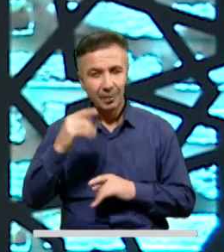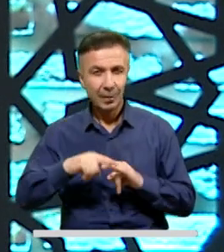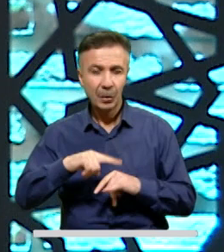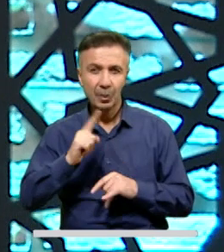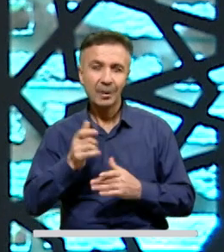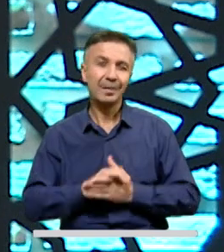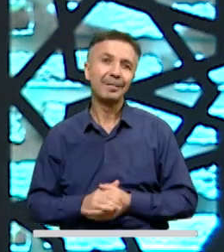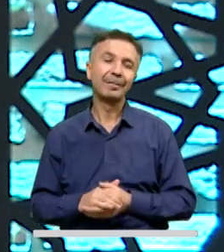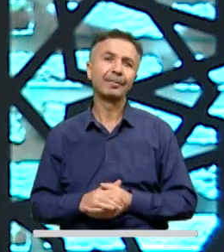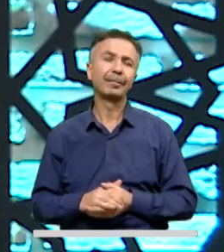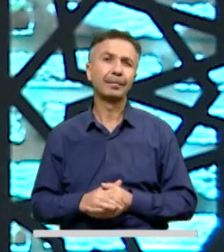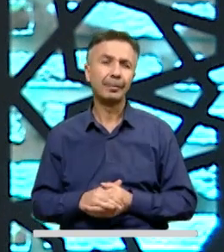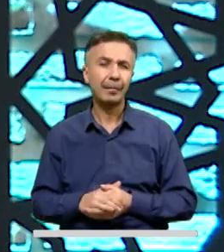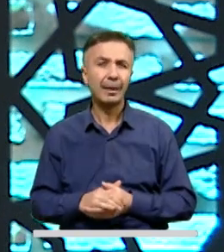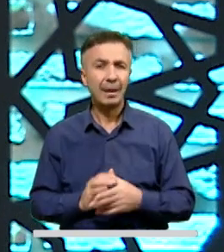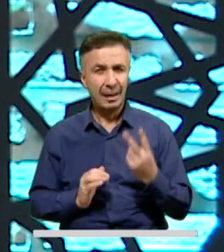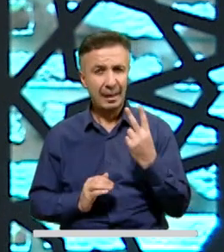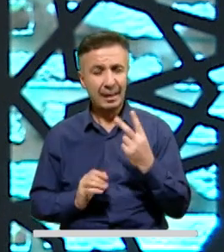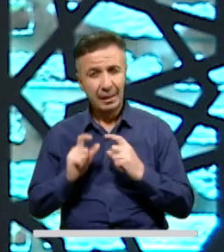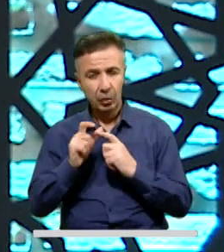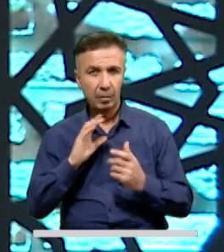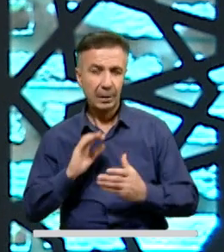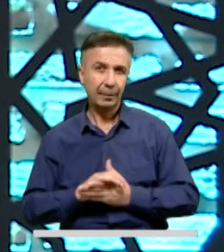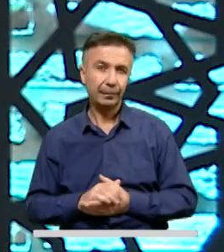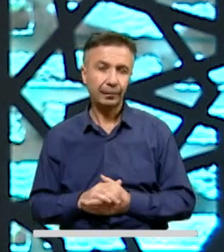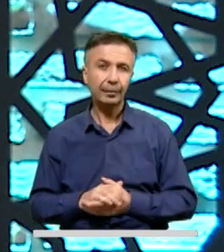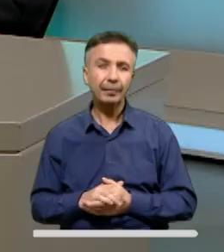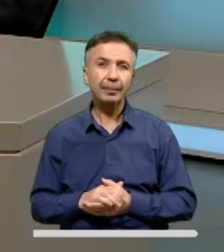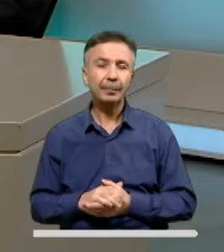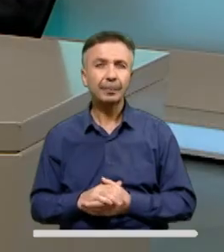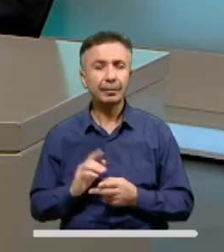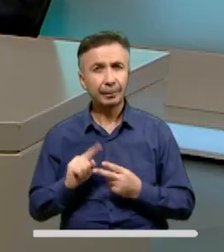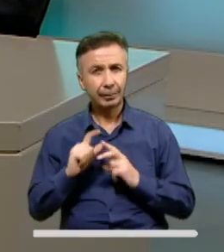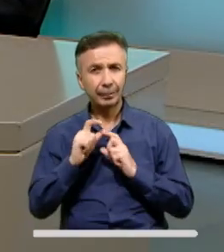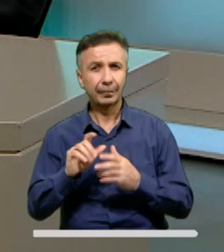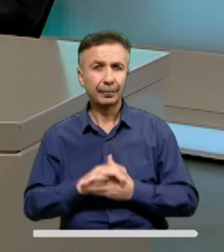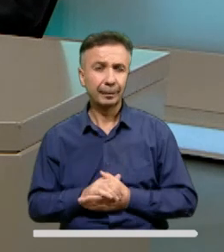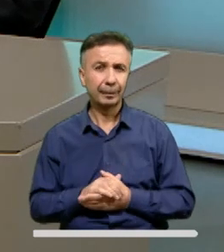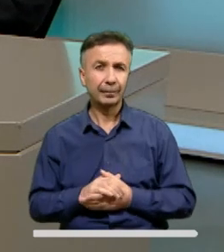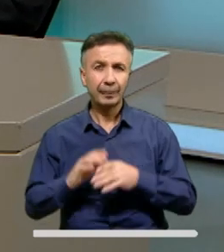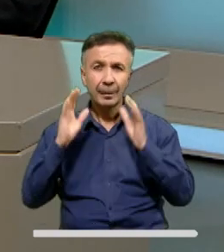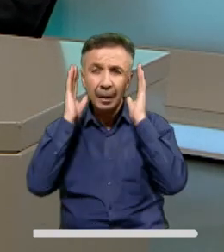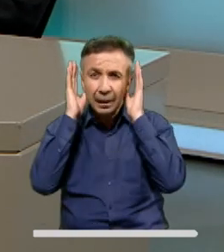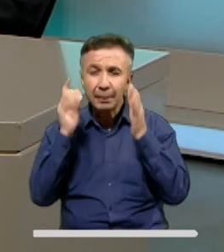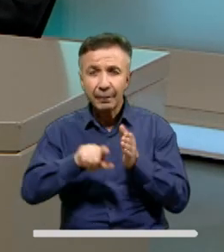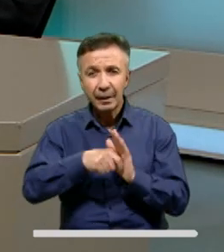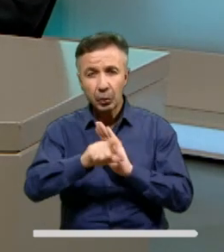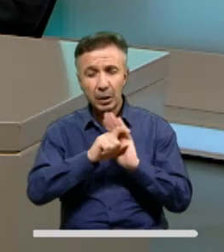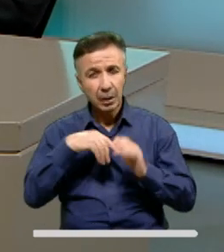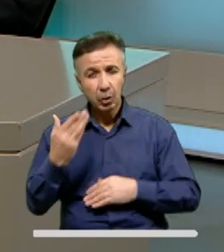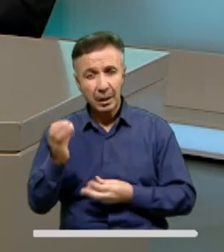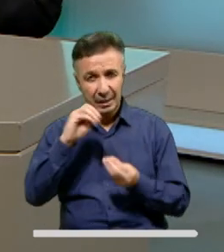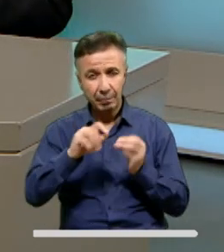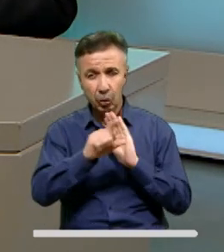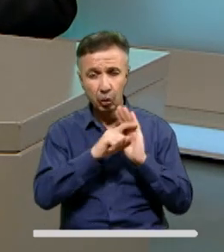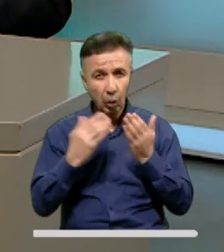selam. Hocam benim iki tane sorum olacak. Buyurun, buyurun. Birincisi, namazda Fatiha'dan sonra Zamm-ı